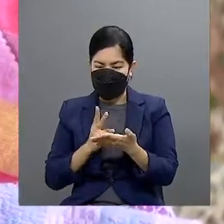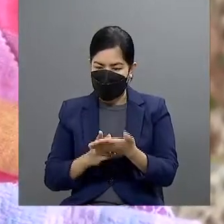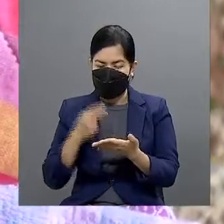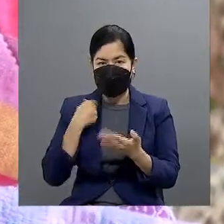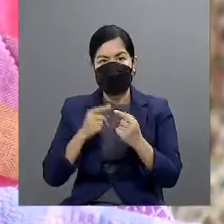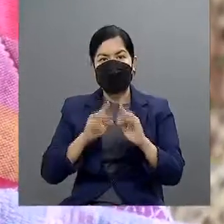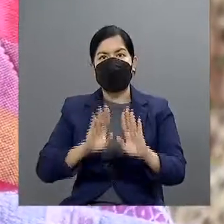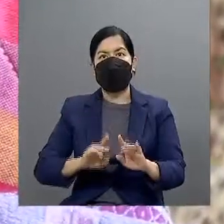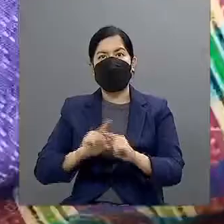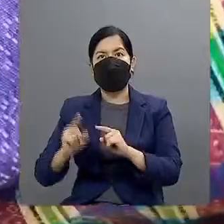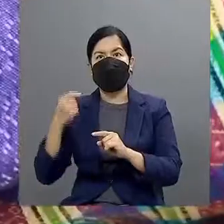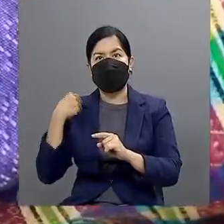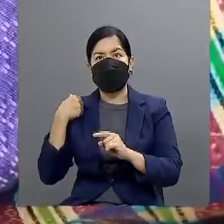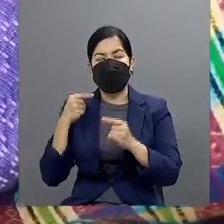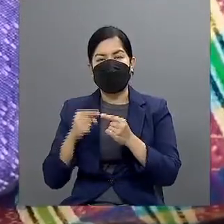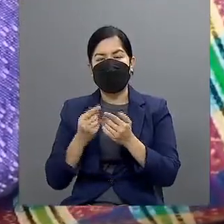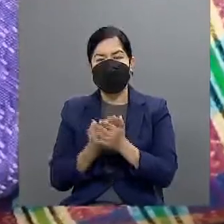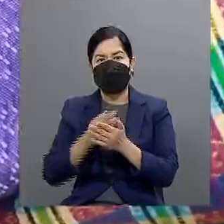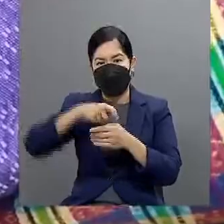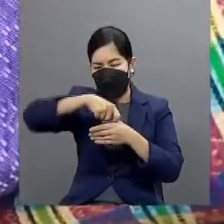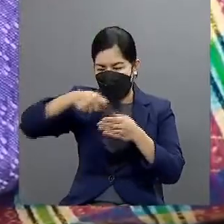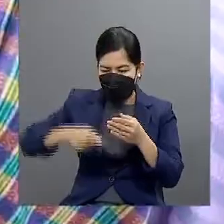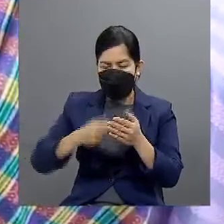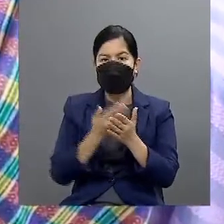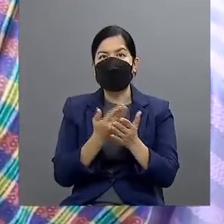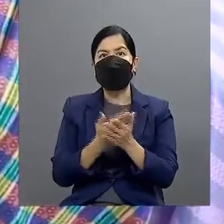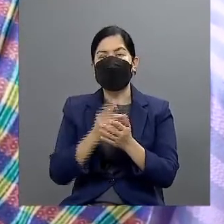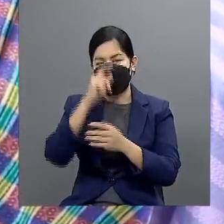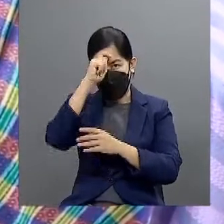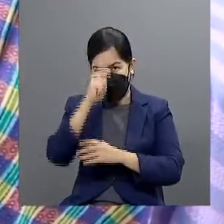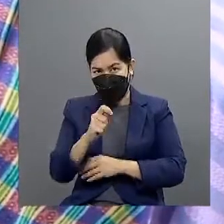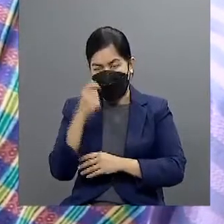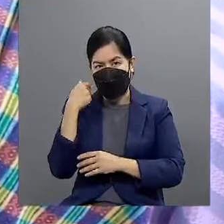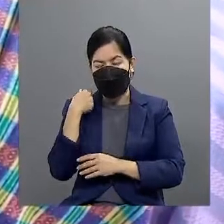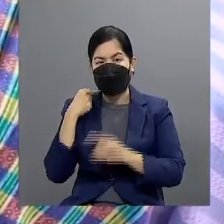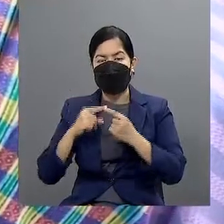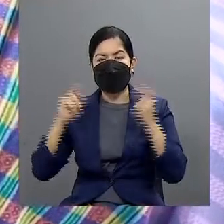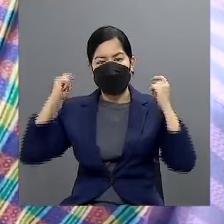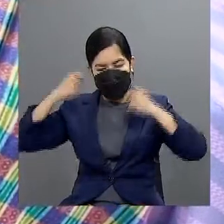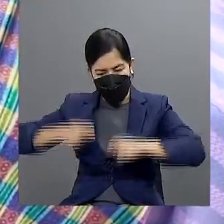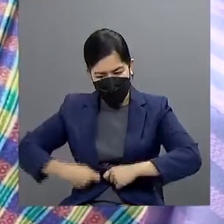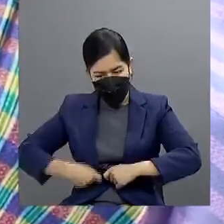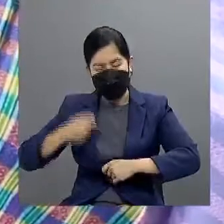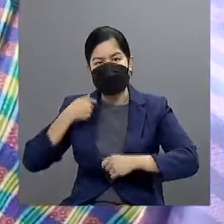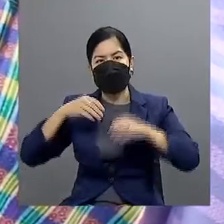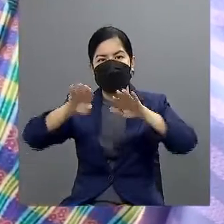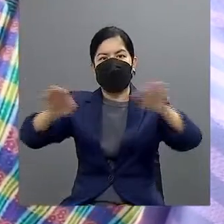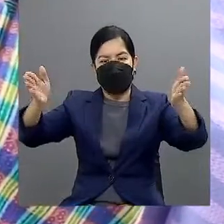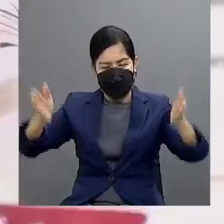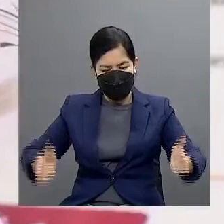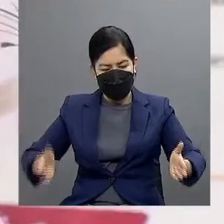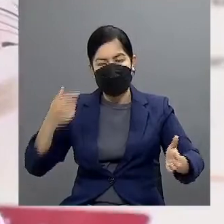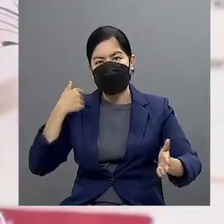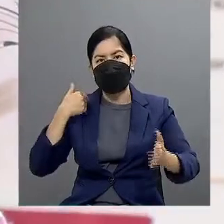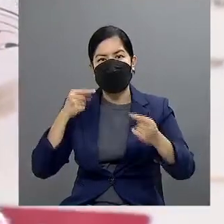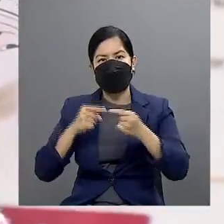ระเป๋าสตางค์หมวกผ้าคลุมไหล่ผ้าม่านปลอกหมอนผ้าปูโต๊ะและผ้าทอยกดอกลายดอกปริก